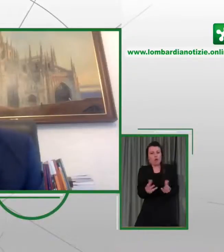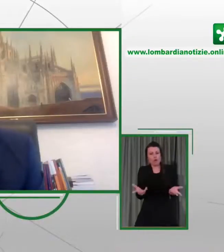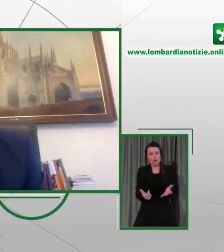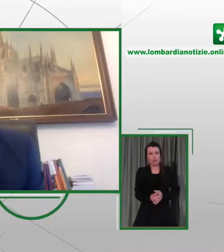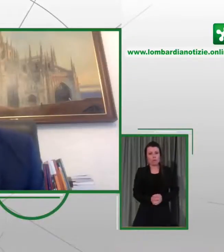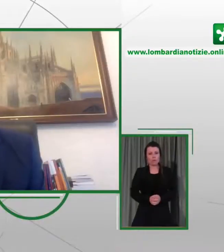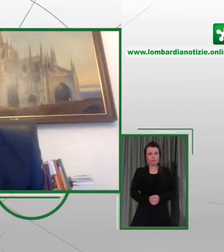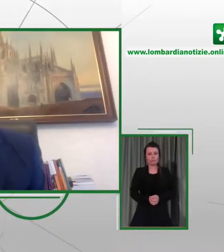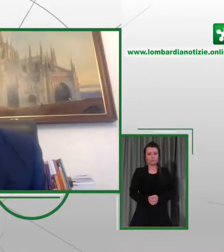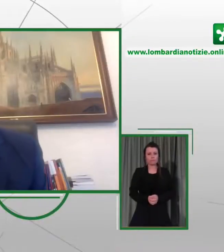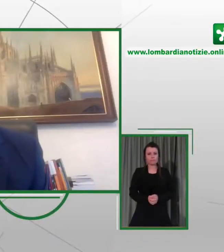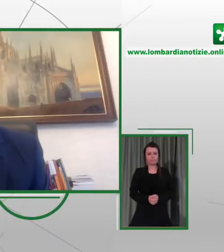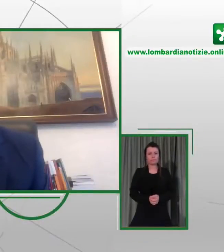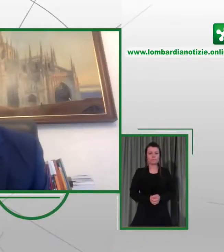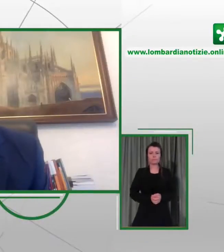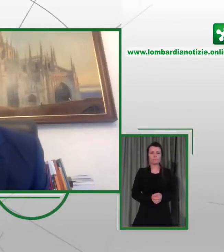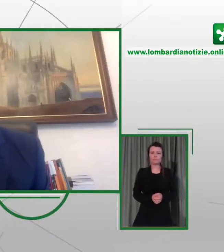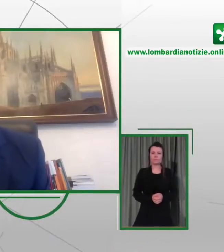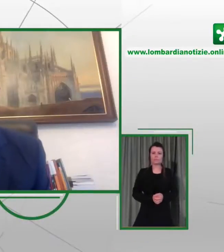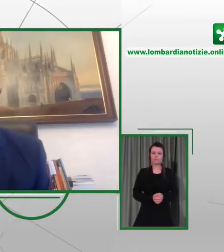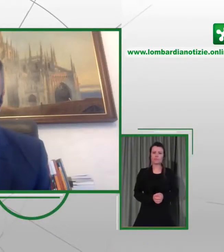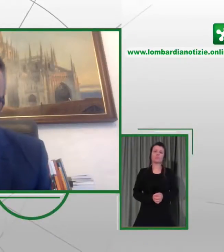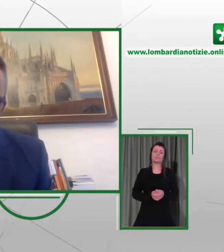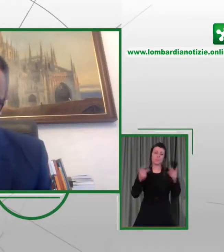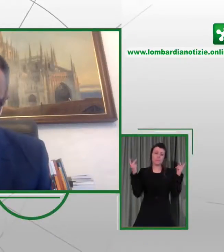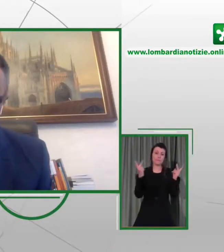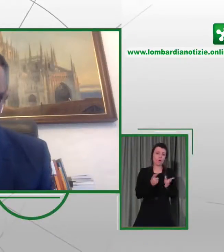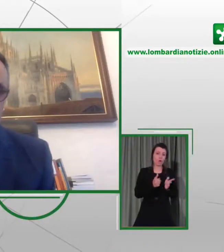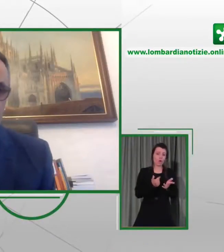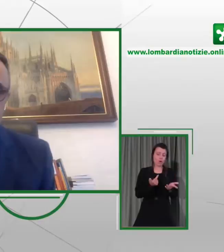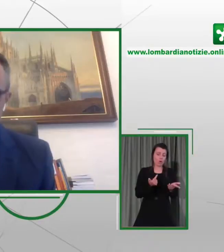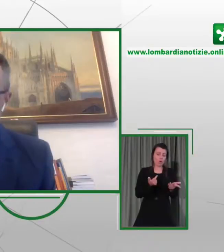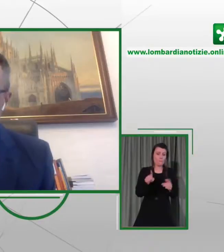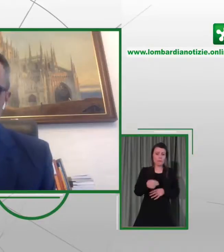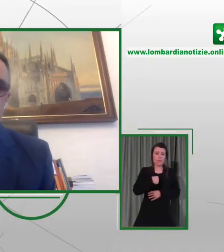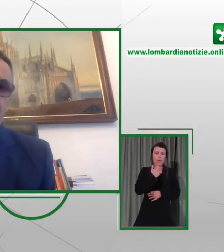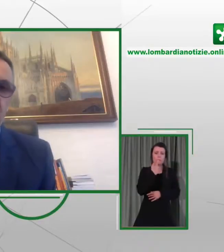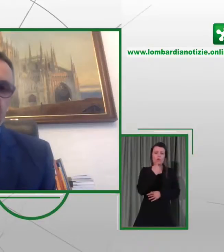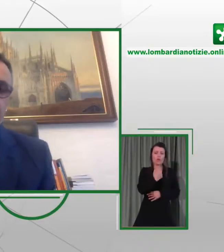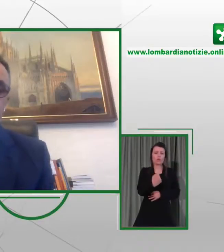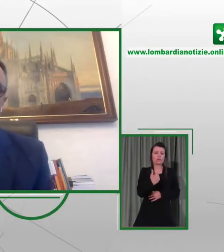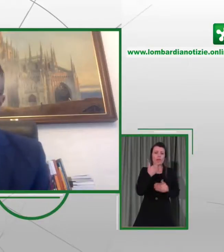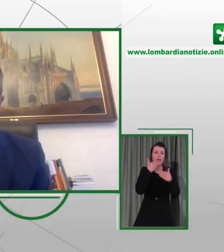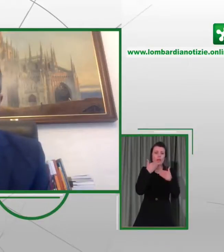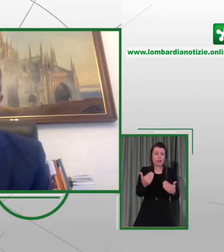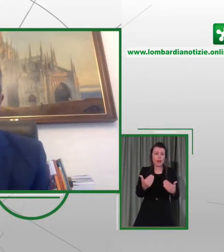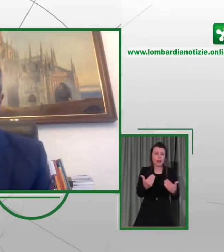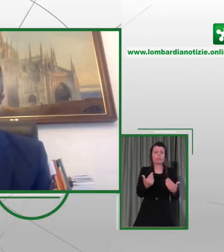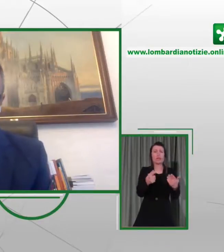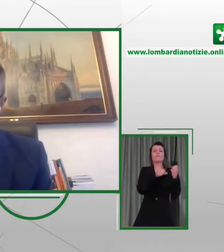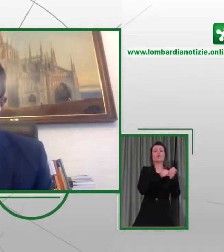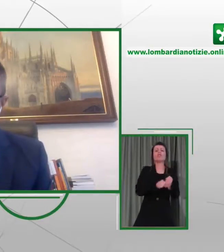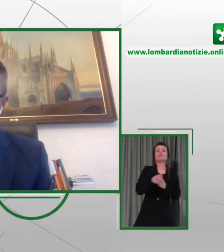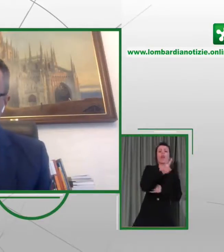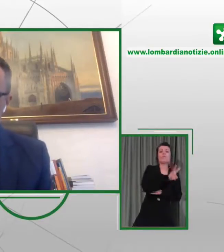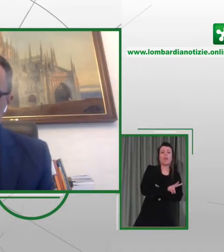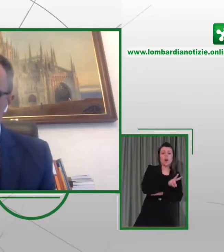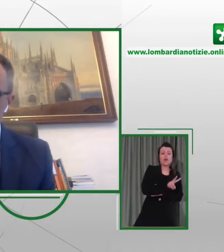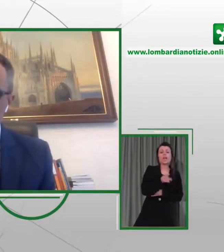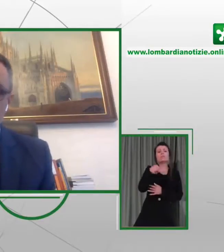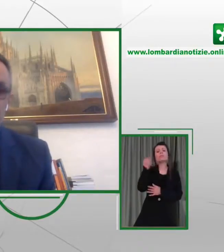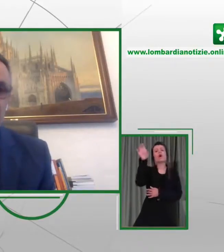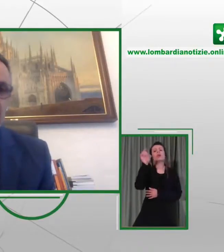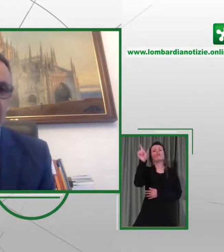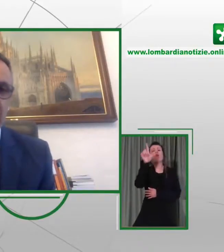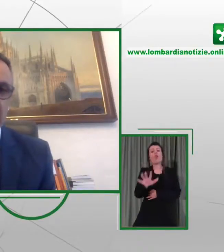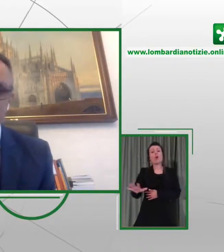intanto anche da parte mia un ringraziamento a Fondazione Veronesi e a Regione Lombardia perché credo che